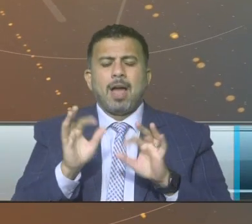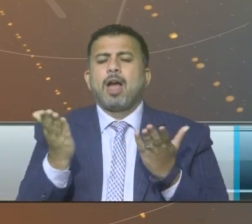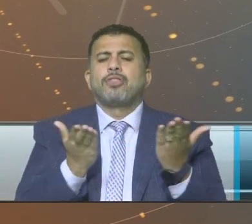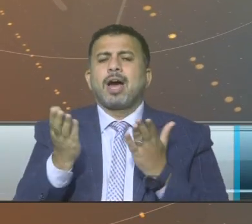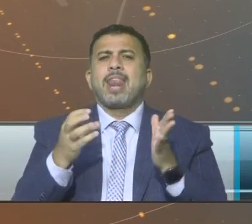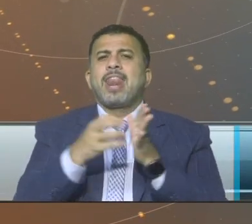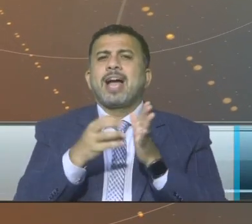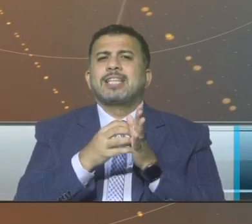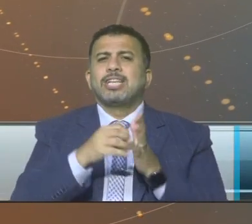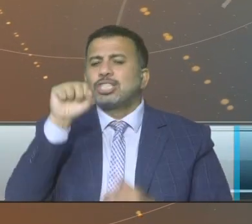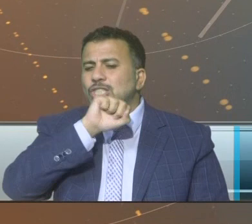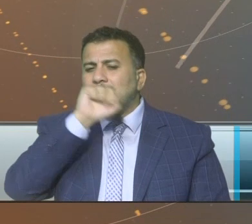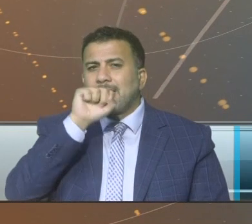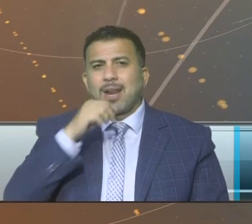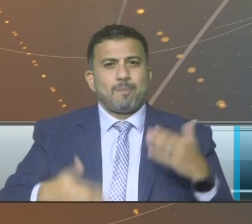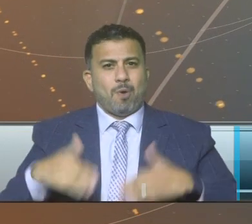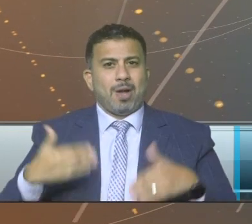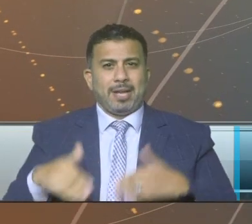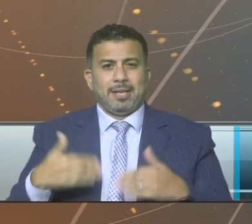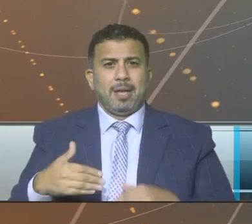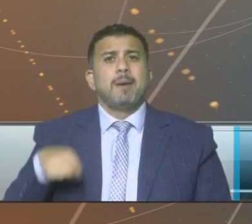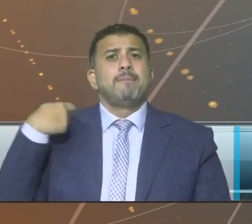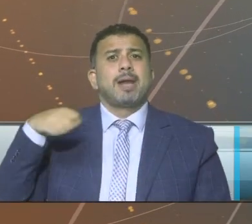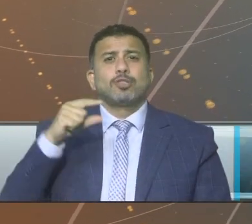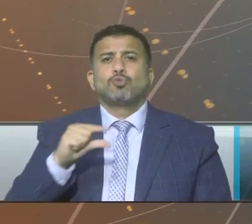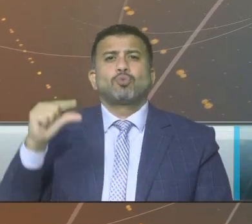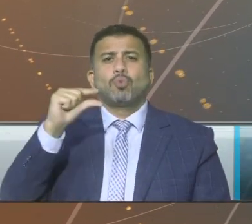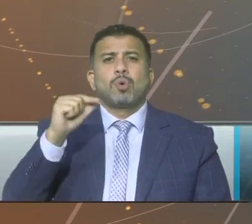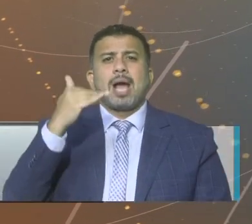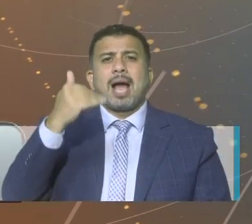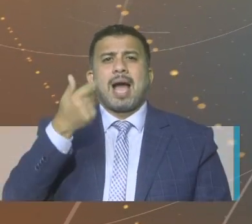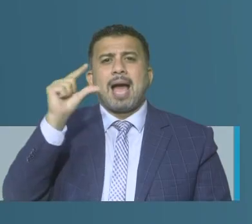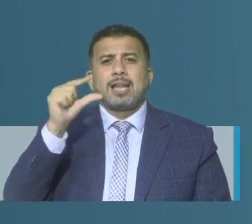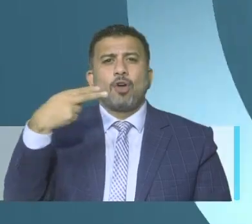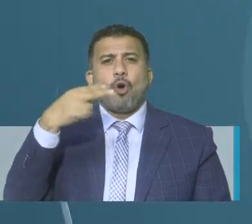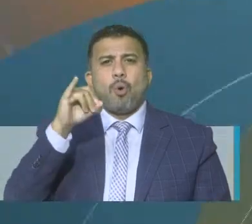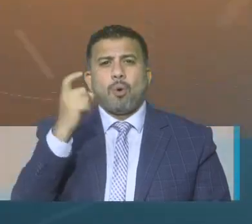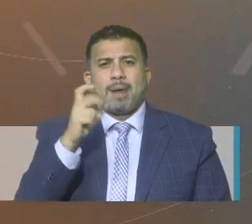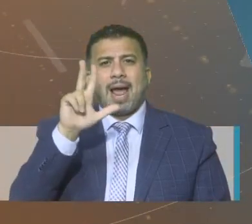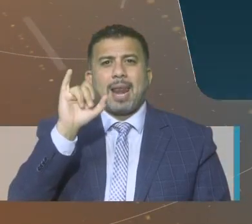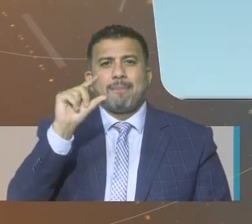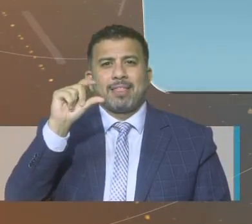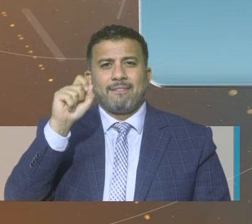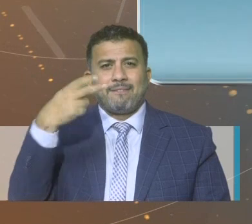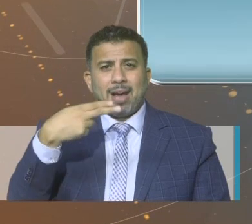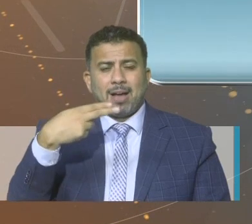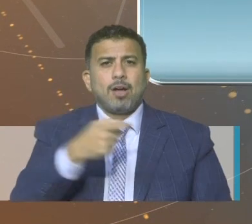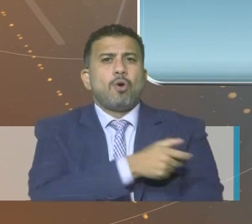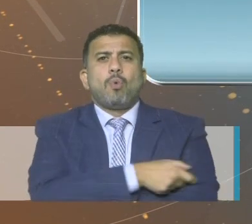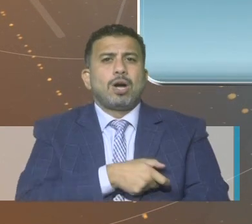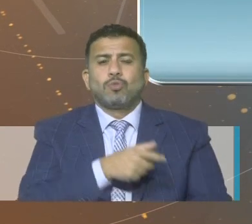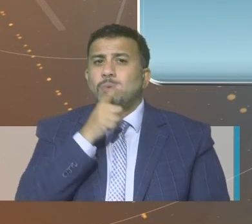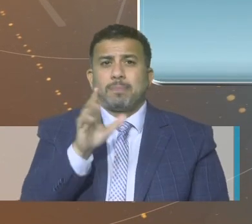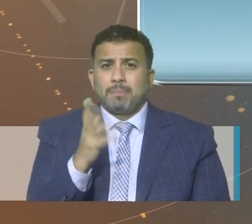مجلس اداره نادي الثقه للمعاقين برئاسه سعاده الدكتور خالد عمر المدفع وعضويه